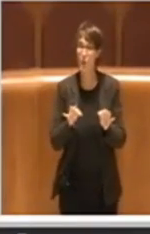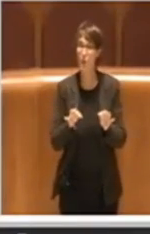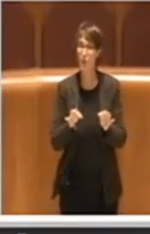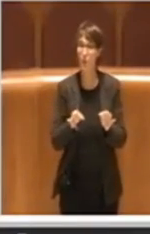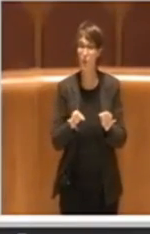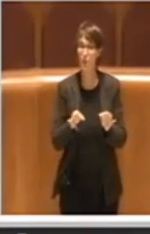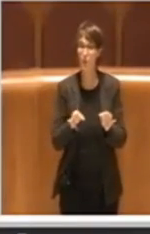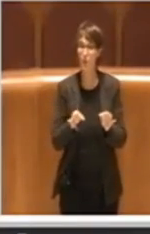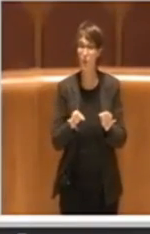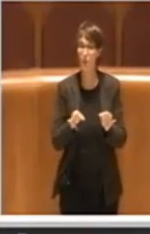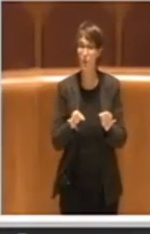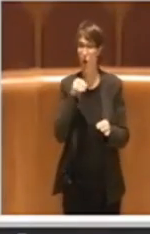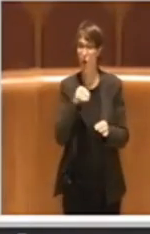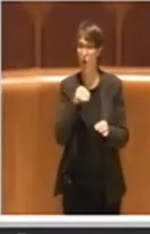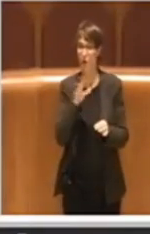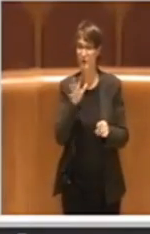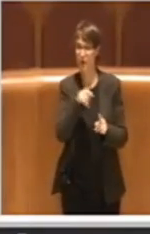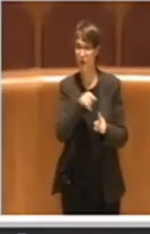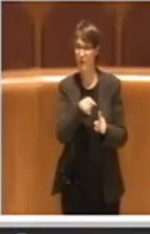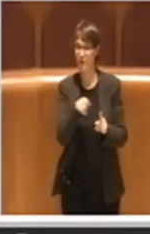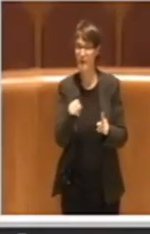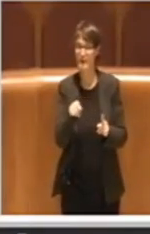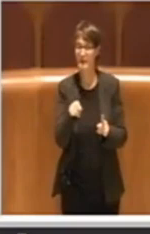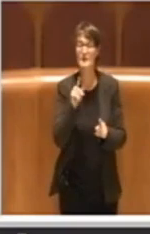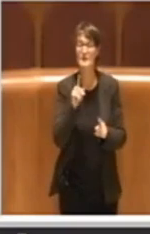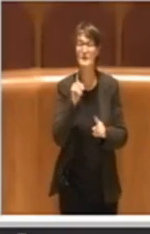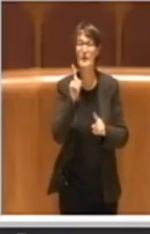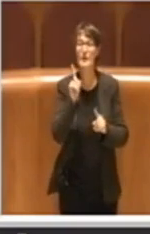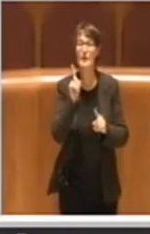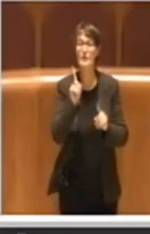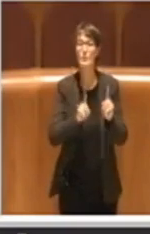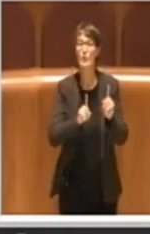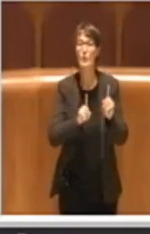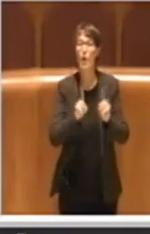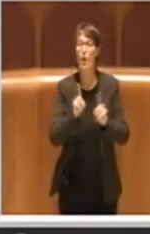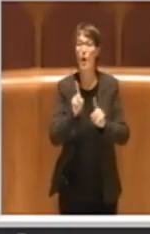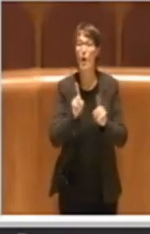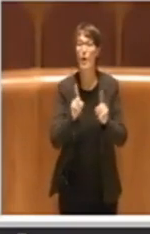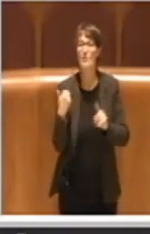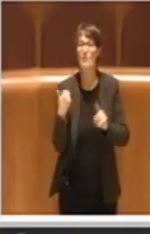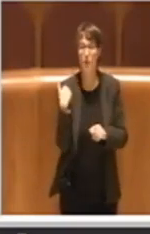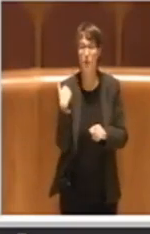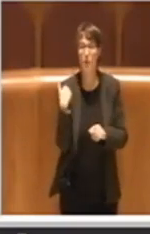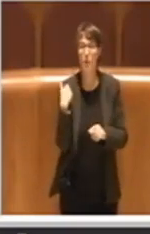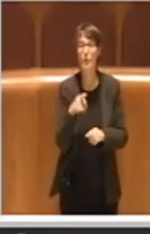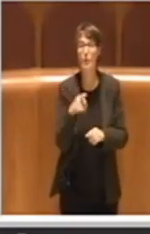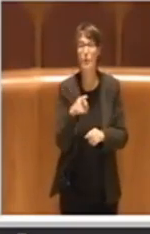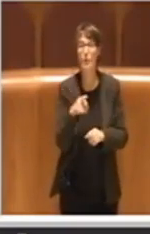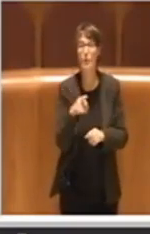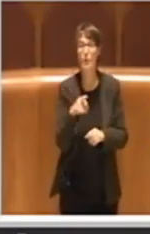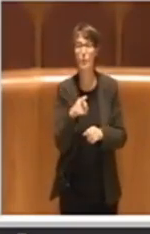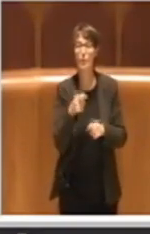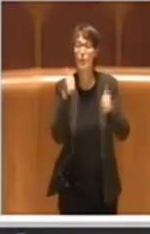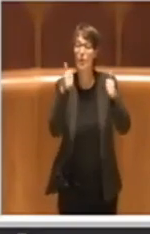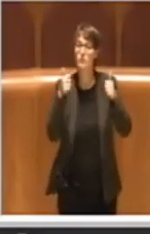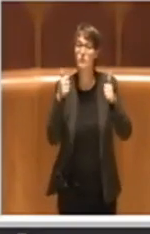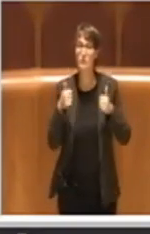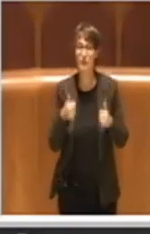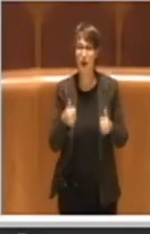luglio al comune di me plano ha pubblicato un bando per la concessione di contributi